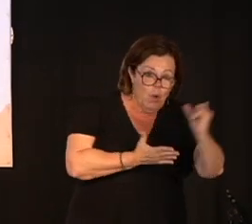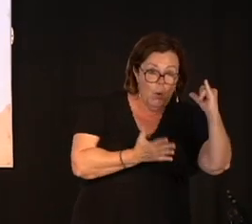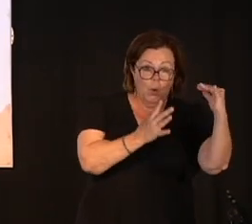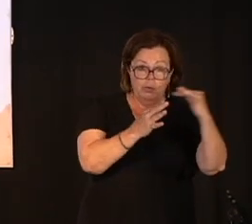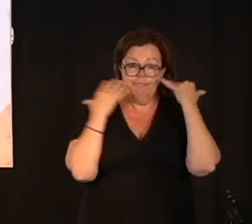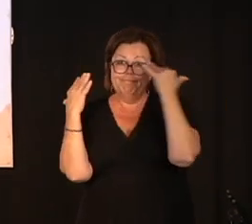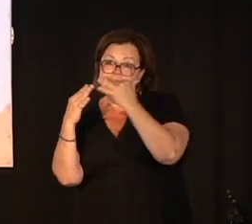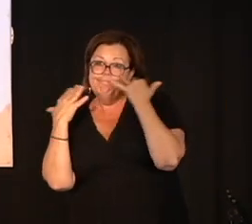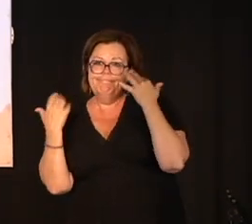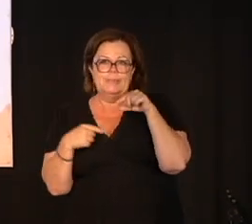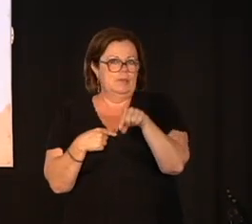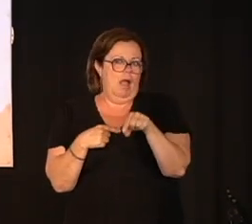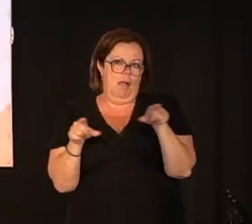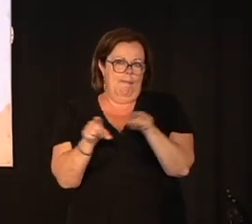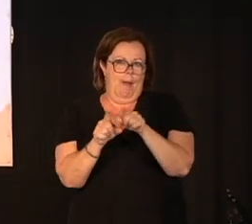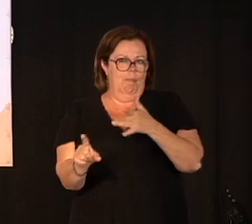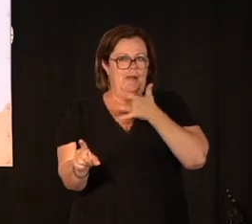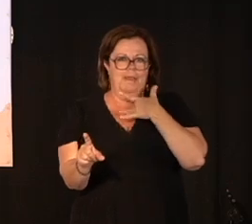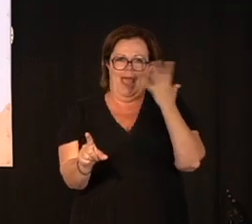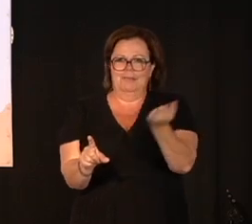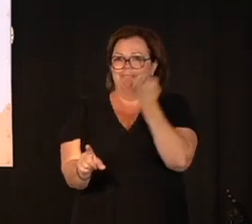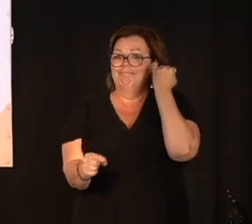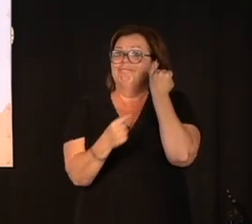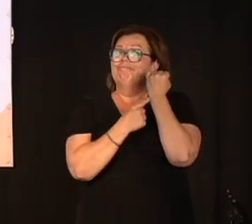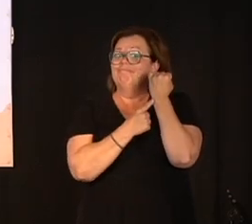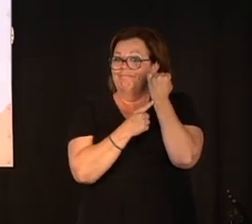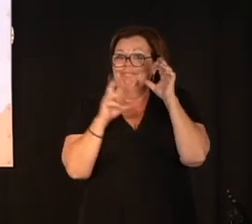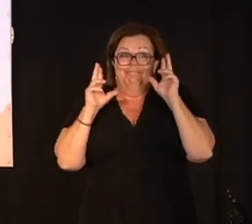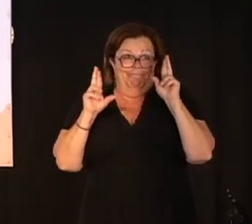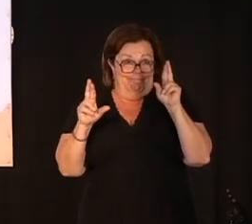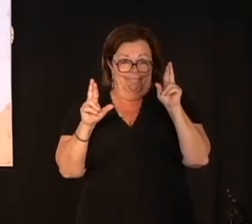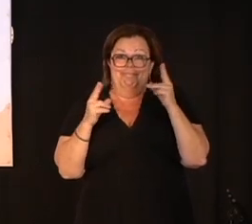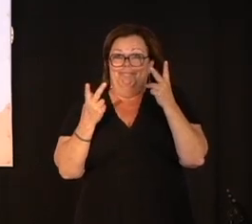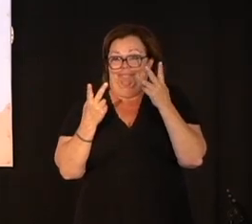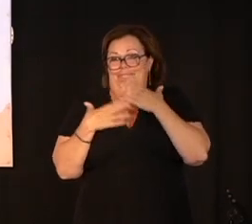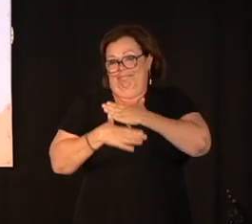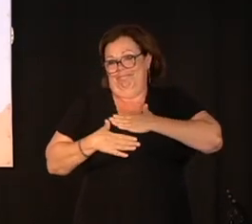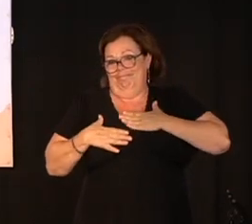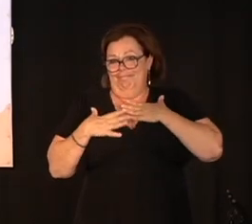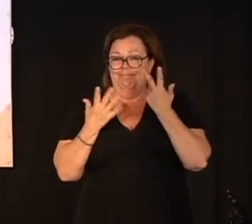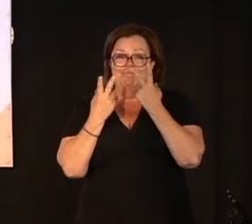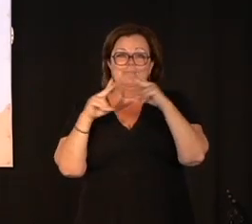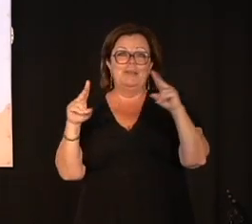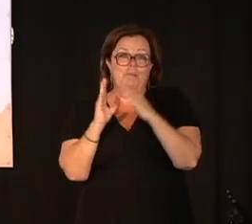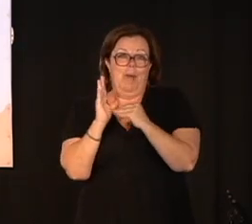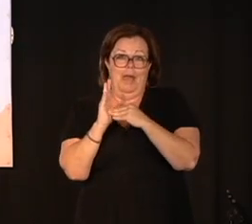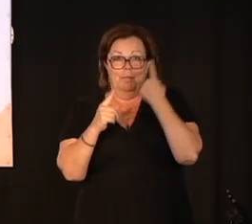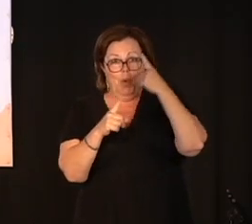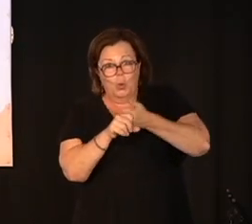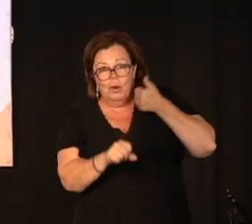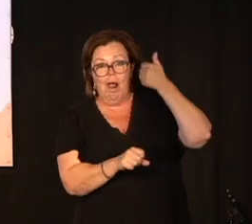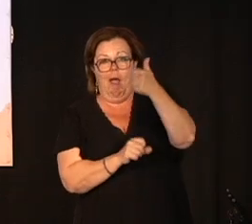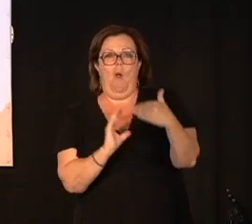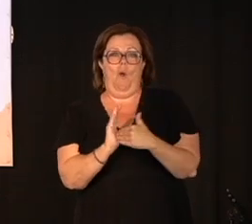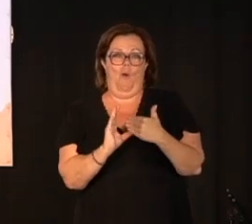tout autant, et je suis très heureuse que la ville de Marseille soit partenaire pour l'édition 2025, pour la 6e édition